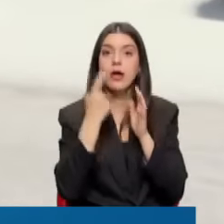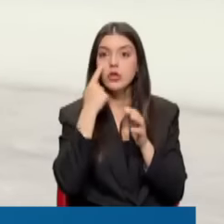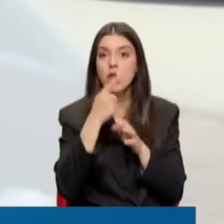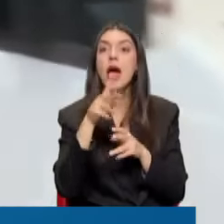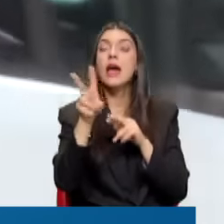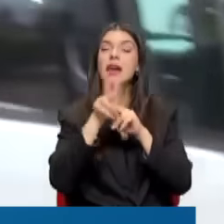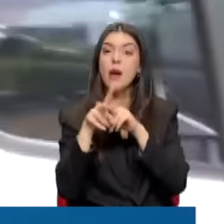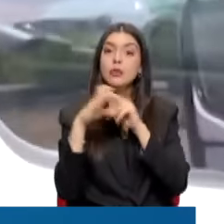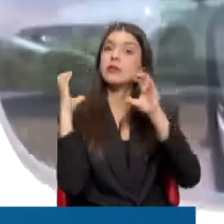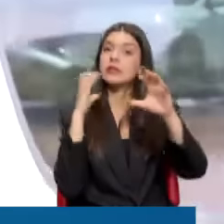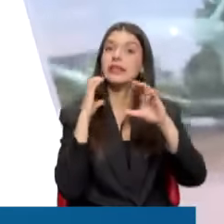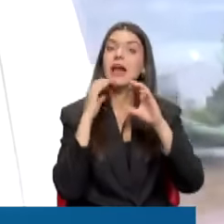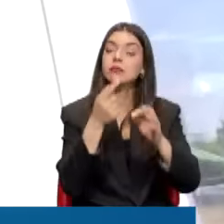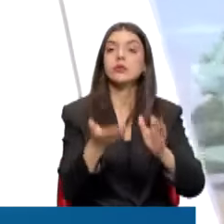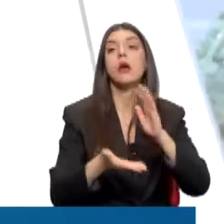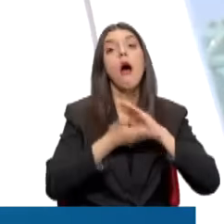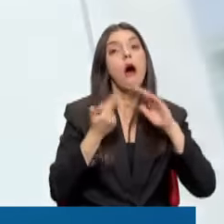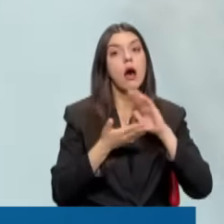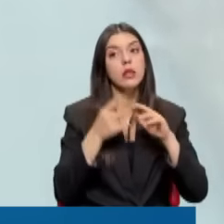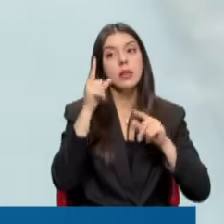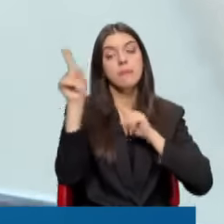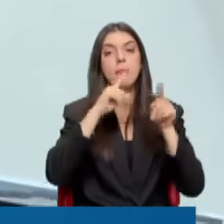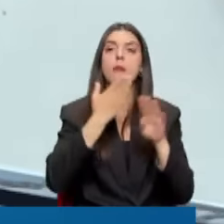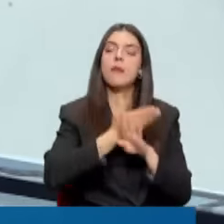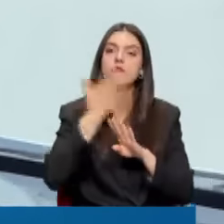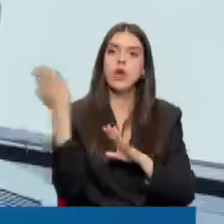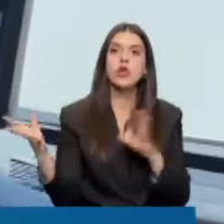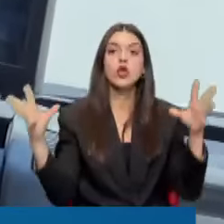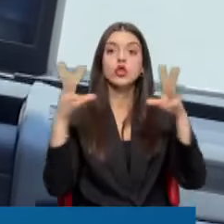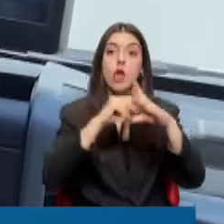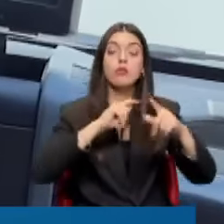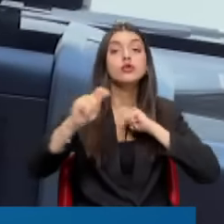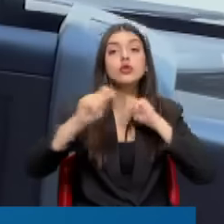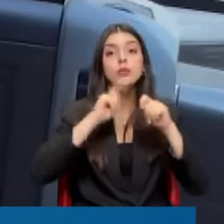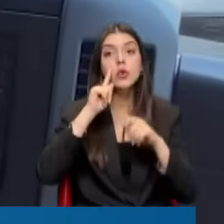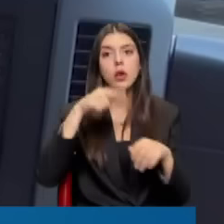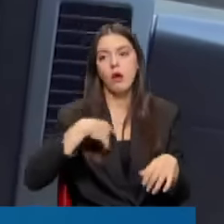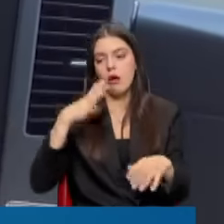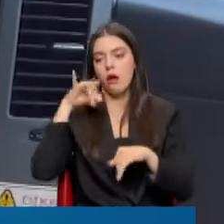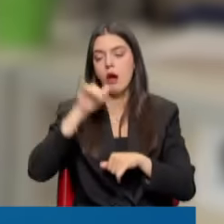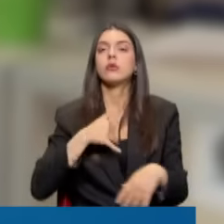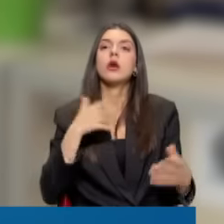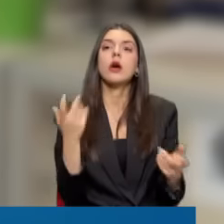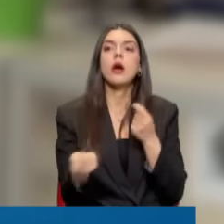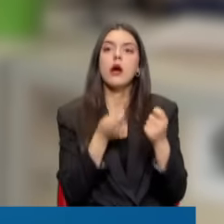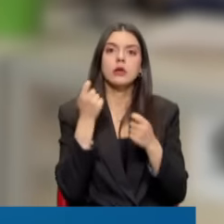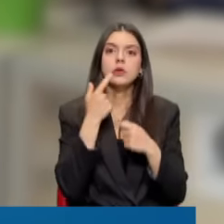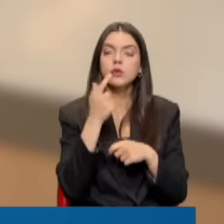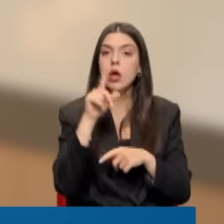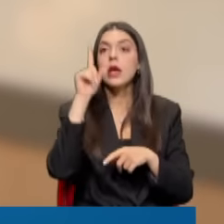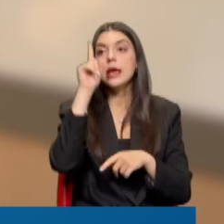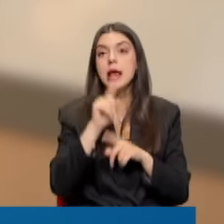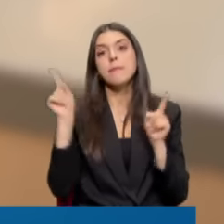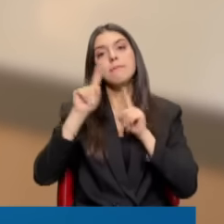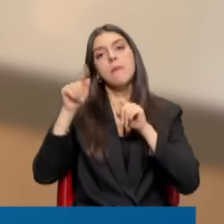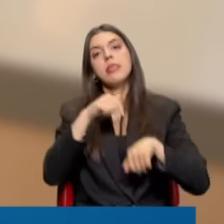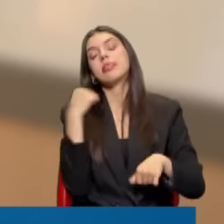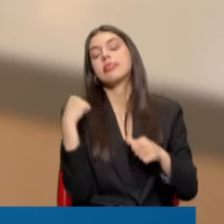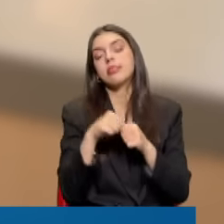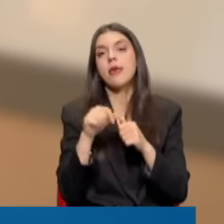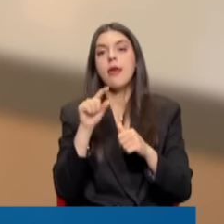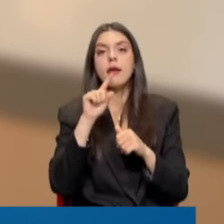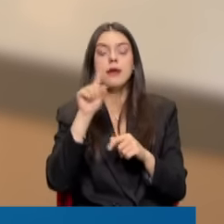kullanımının kaldırılmasını yargıya taşıdı toplu sözleşmedeki kazanımlarımız diyerek iptali için danıştaya dava açtı